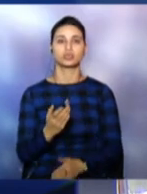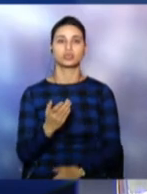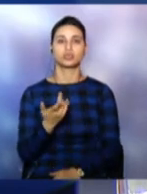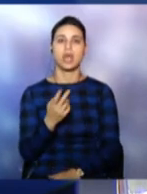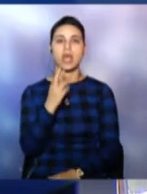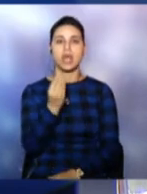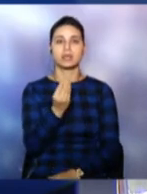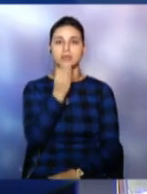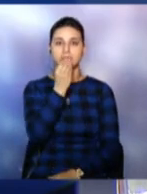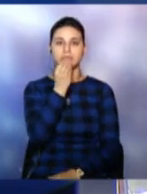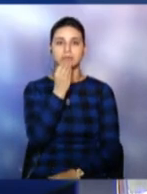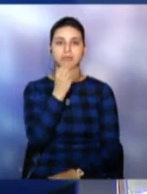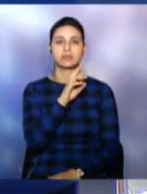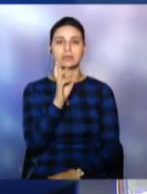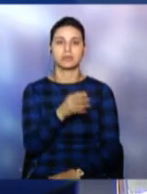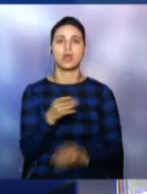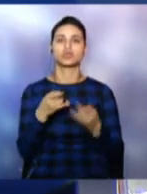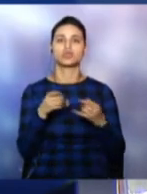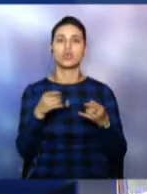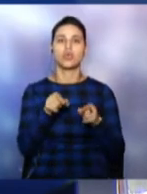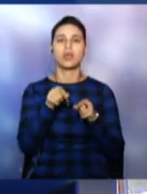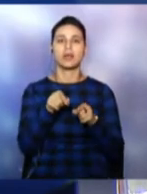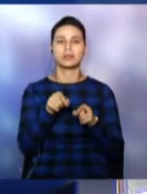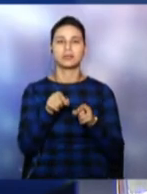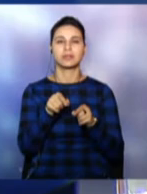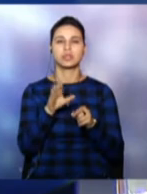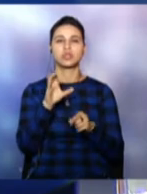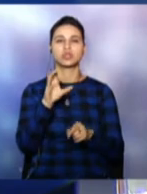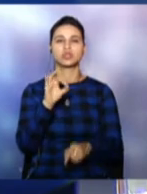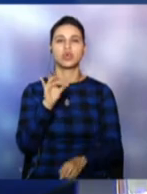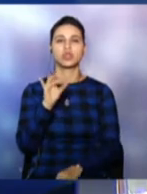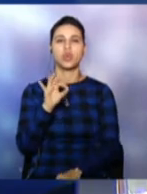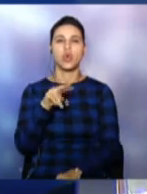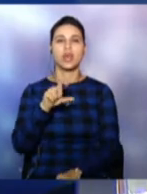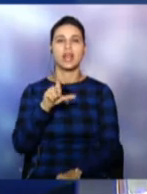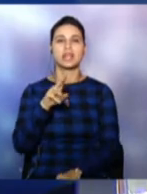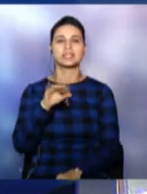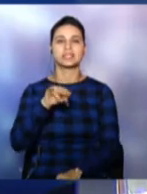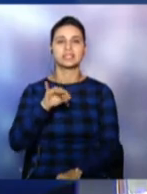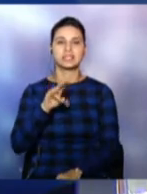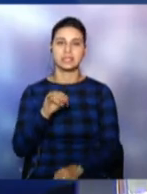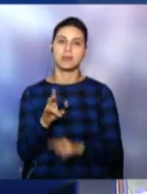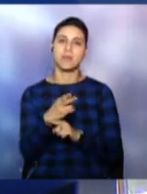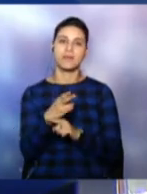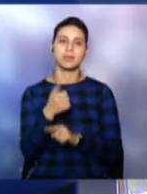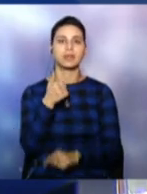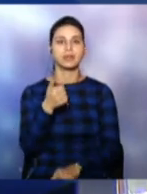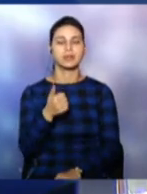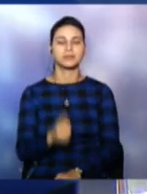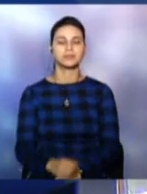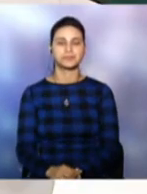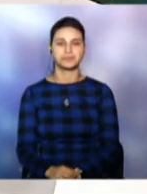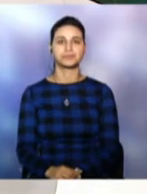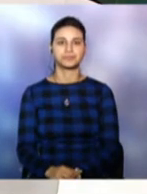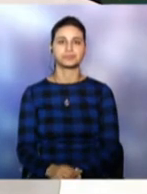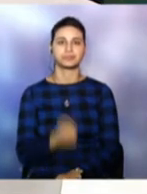მიღებაზე უნდა მივიღოთ და შოკოლადის შემადგენლობა თუ შეიძლება სოიოს ლეციტინი რამდენად მავნია? მადლობა. კი